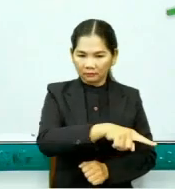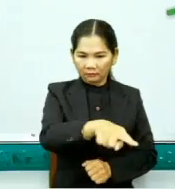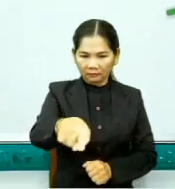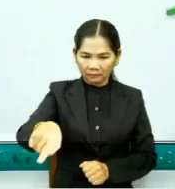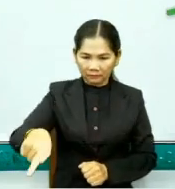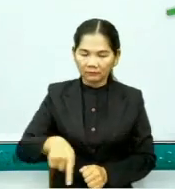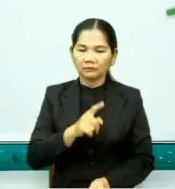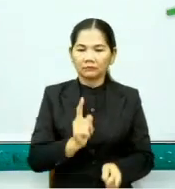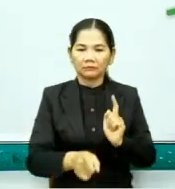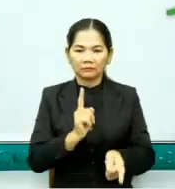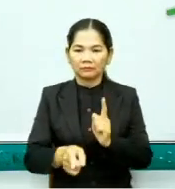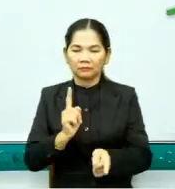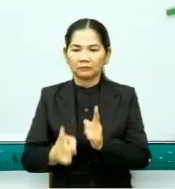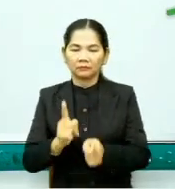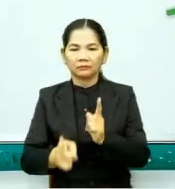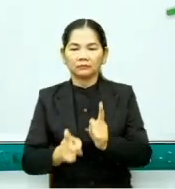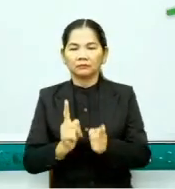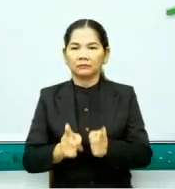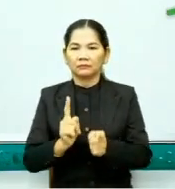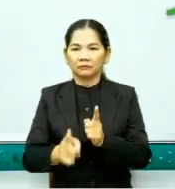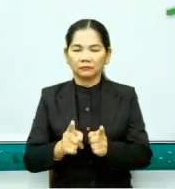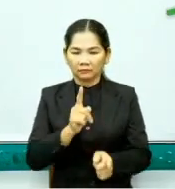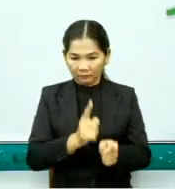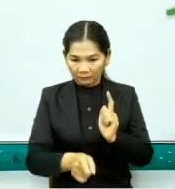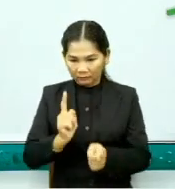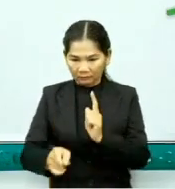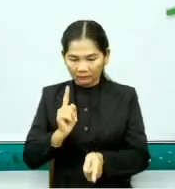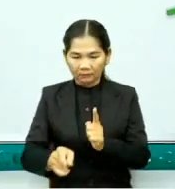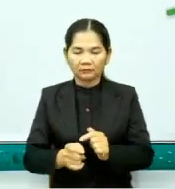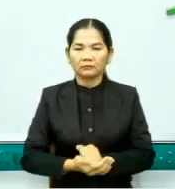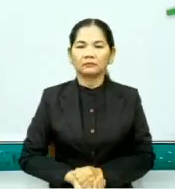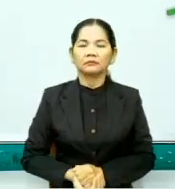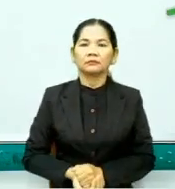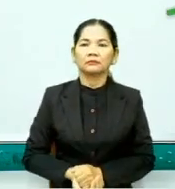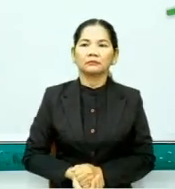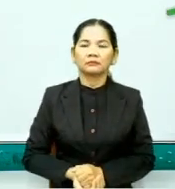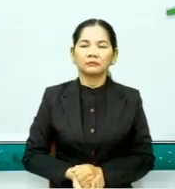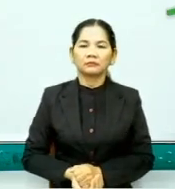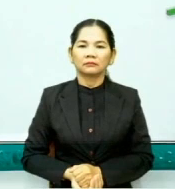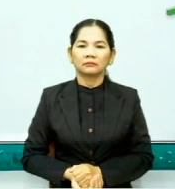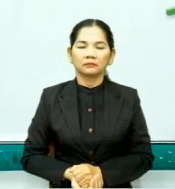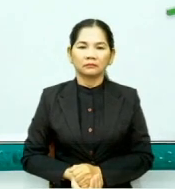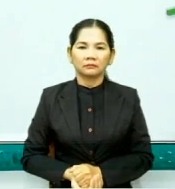miên ca pro cung đòn trầy